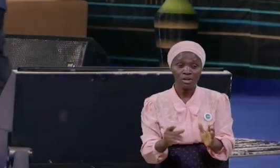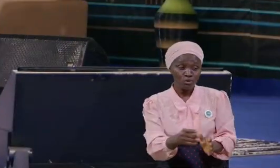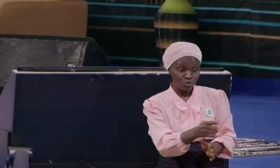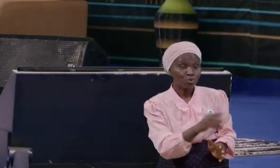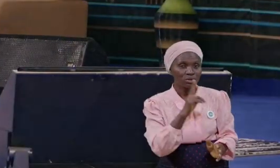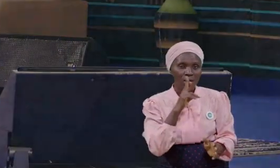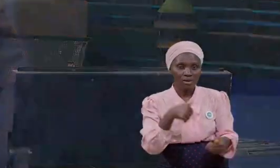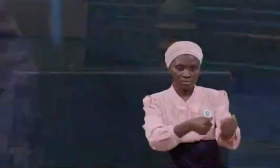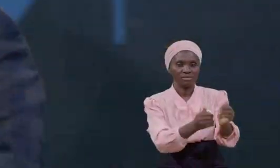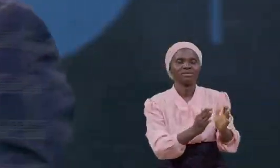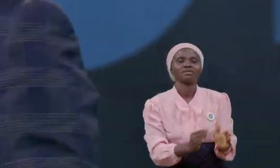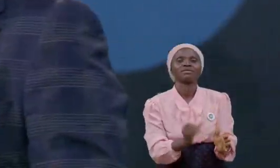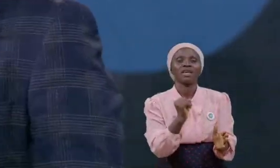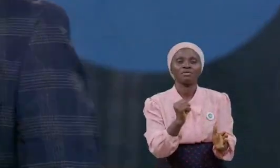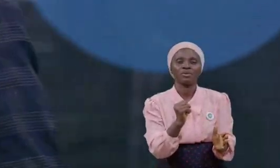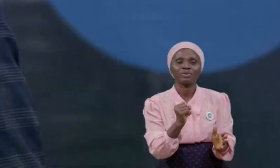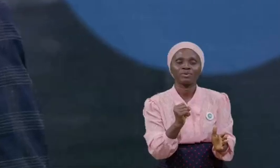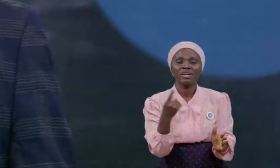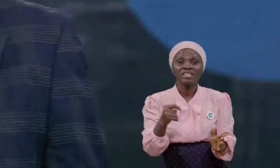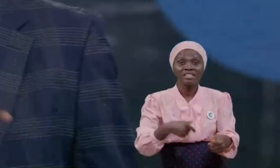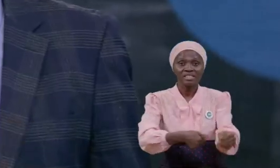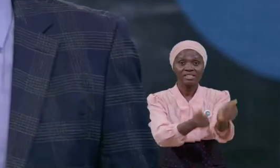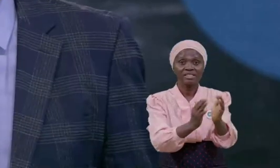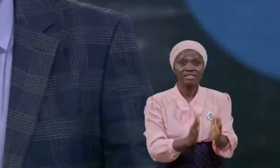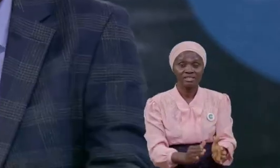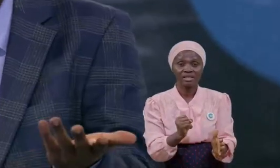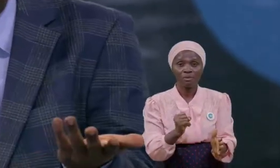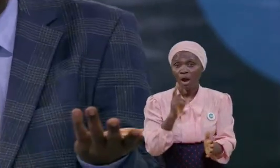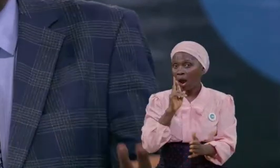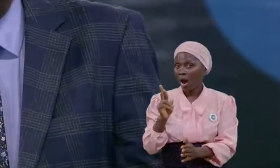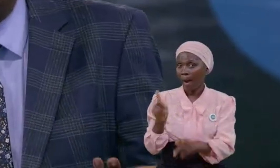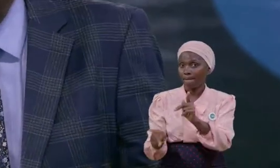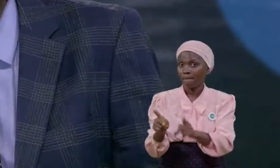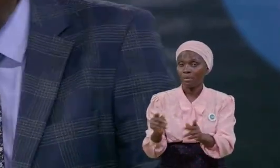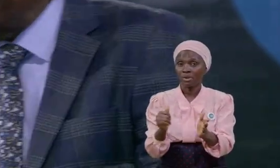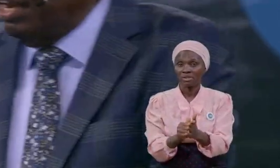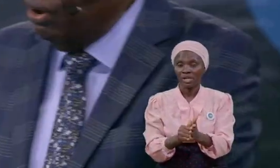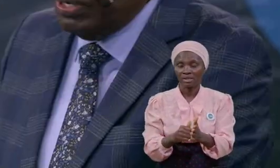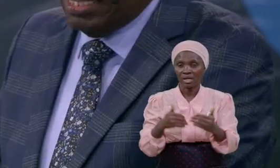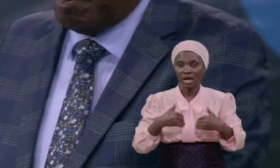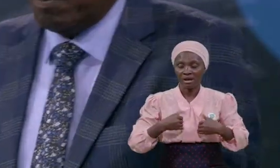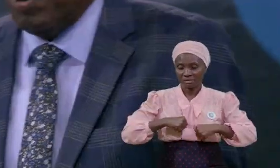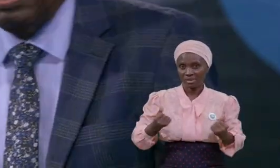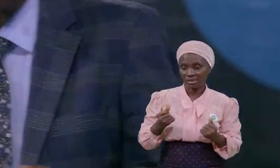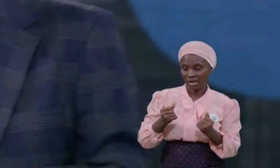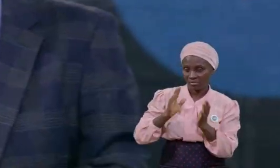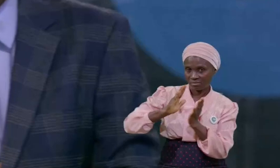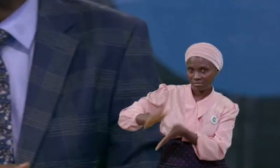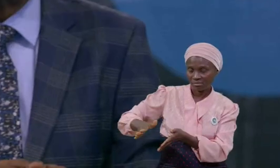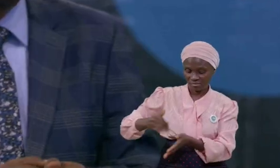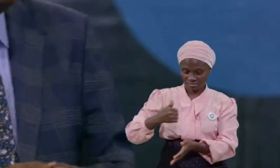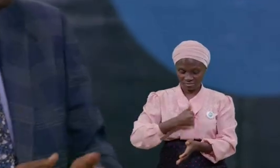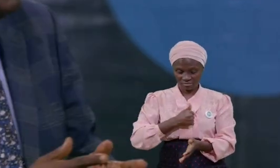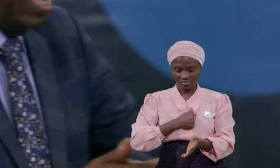Deuxièmement, les disciples sont ceux-là qui renoncent au moi. C'est ce que Jésus a dit. Il a regardé ceux